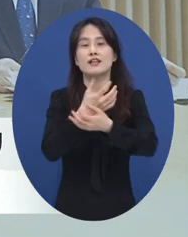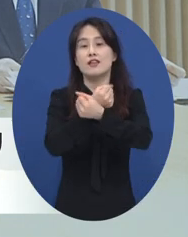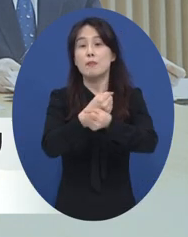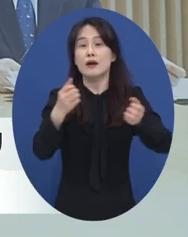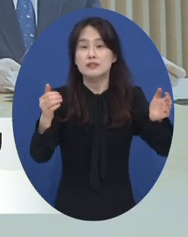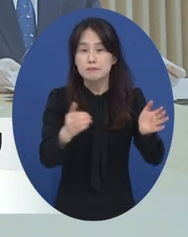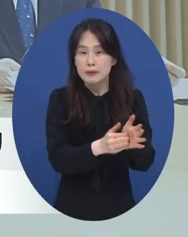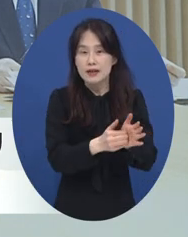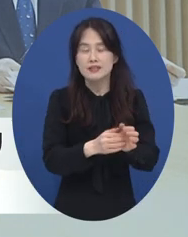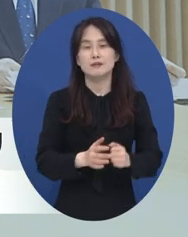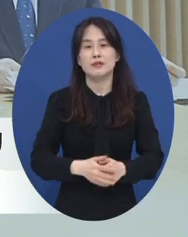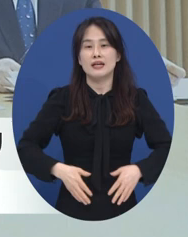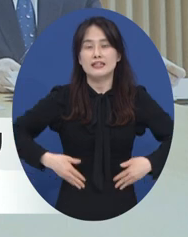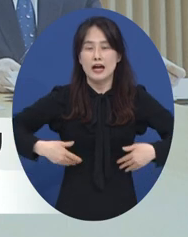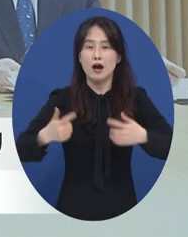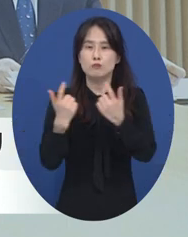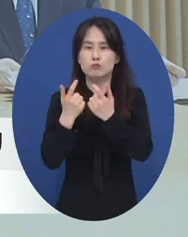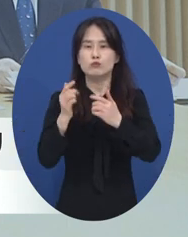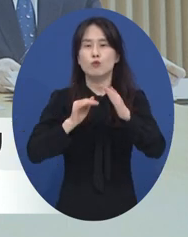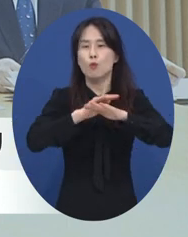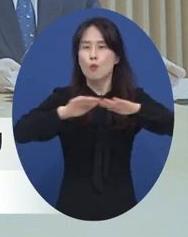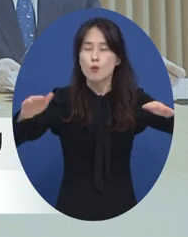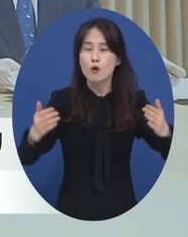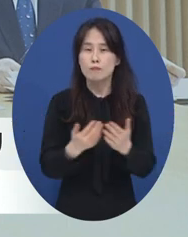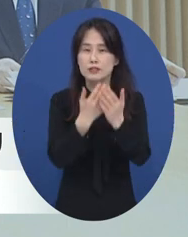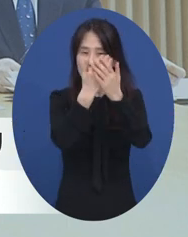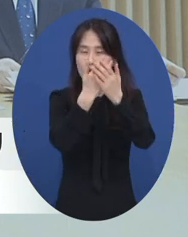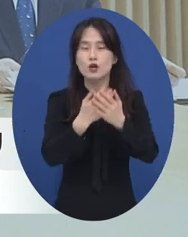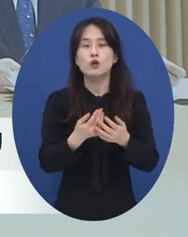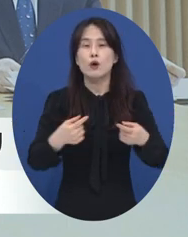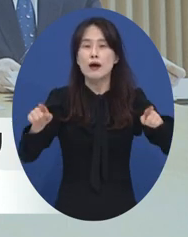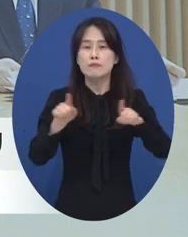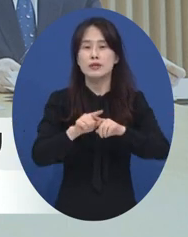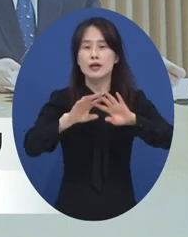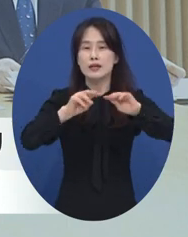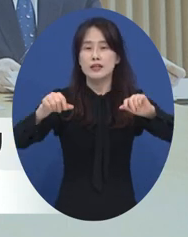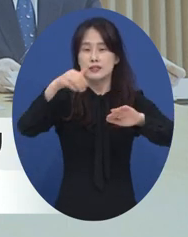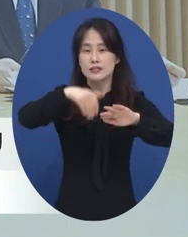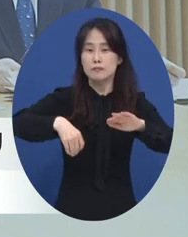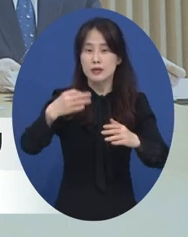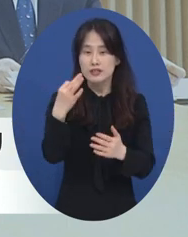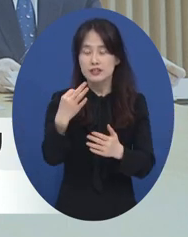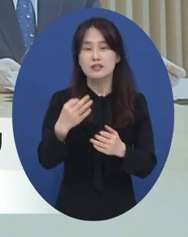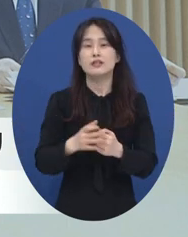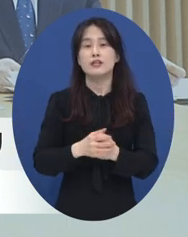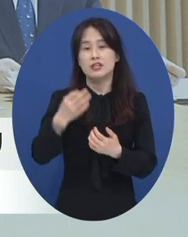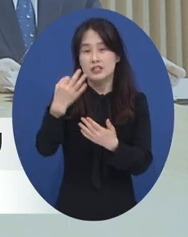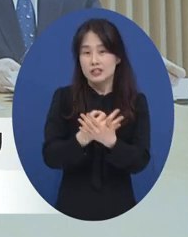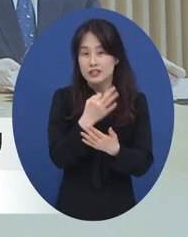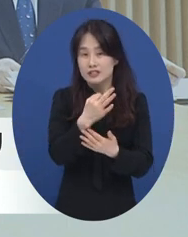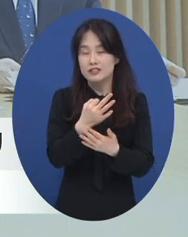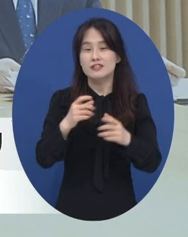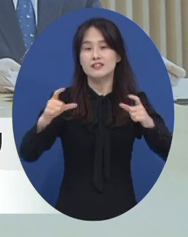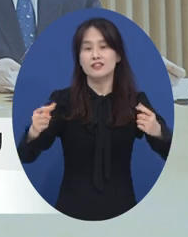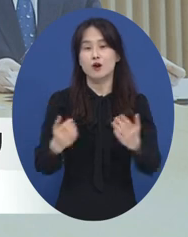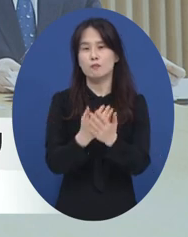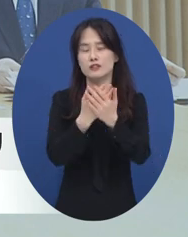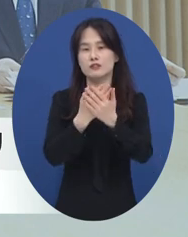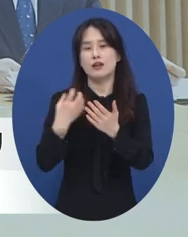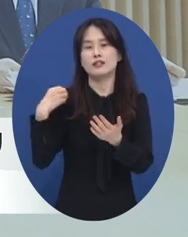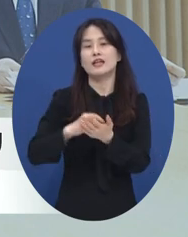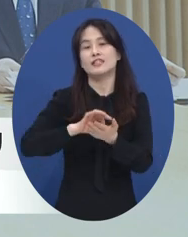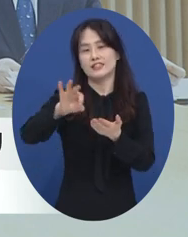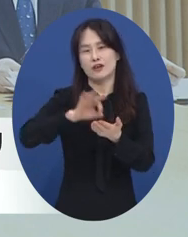협약을 체결했습니다. 경기 남북부 균형 발전과 함께 공공 택지 개발 이익을 지역 발전에 재투자하는 첫